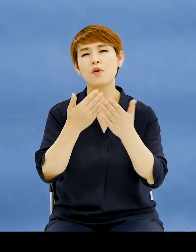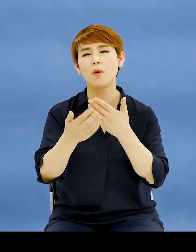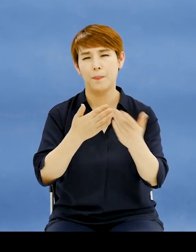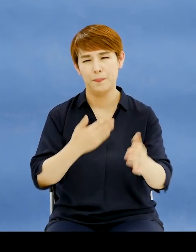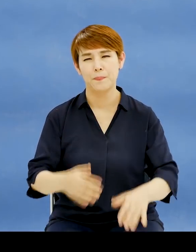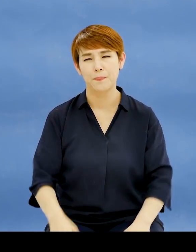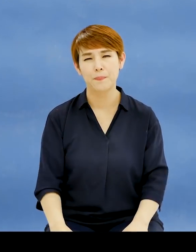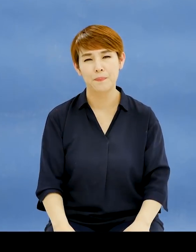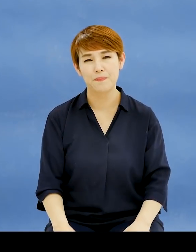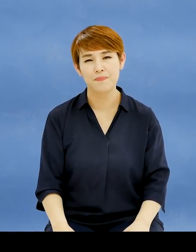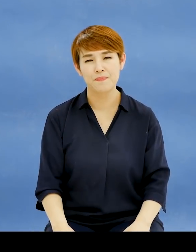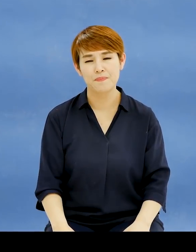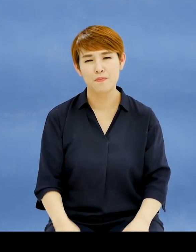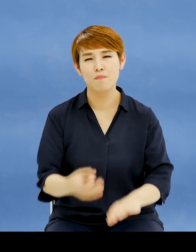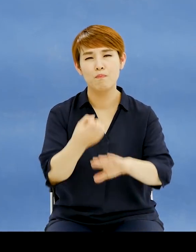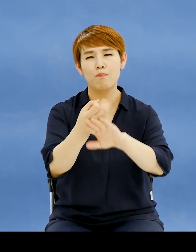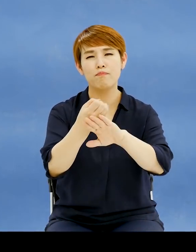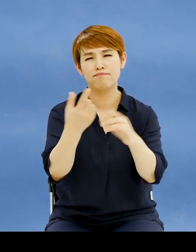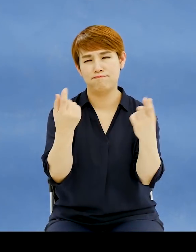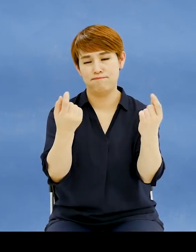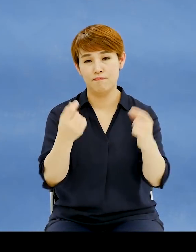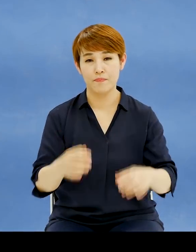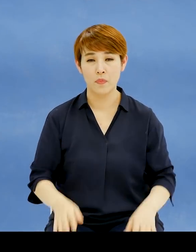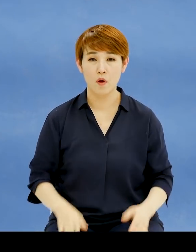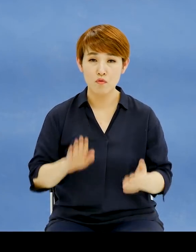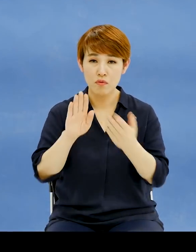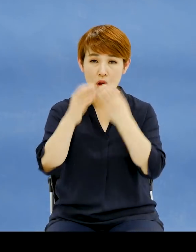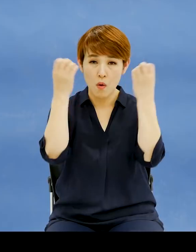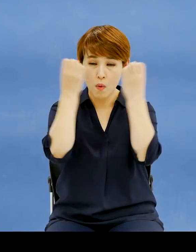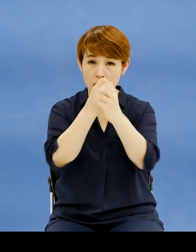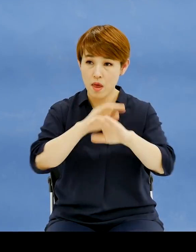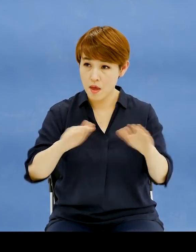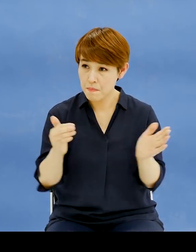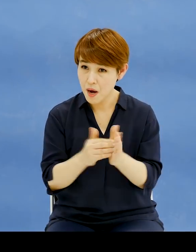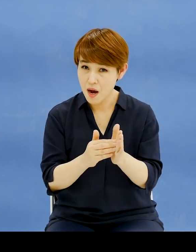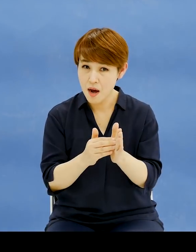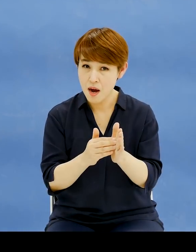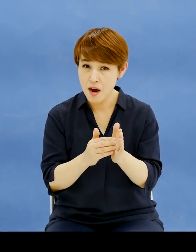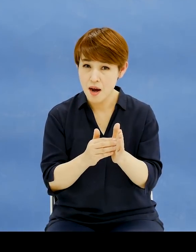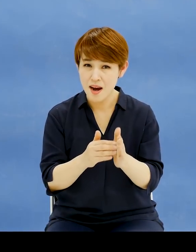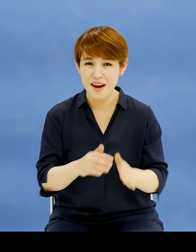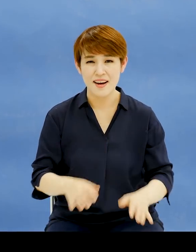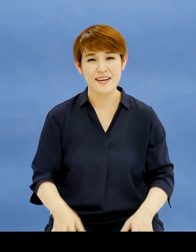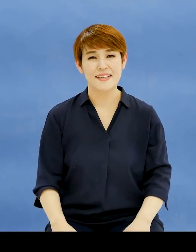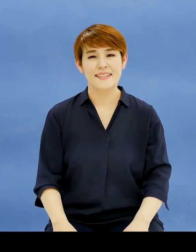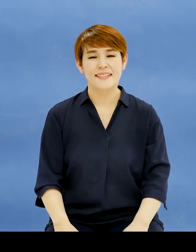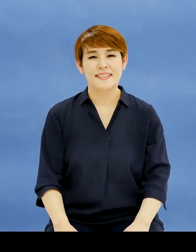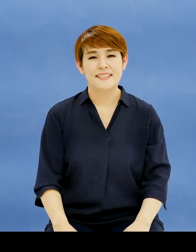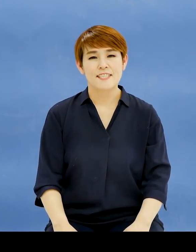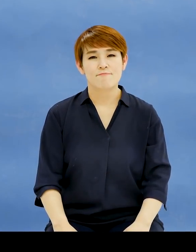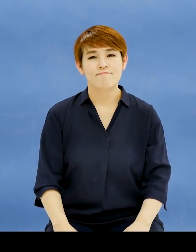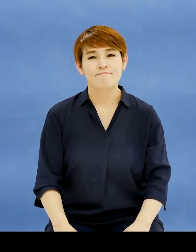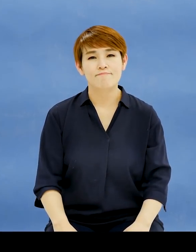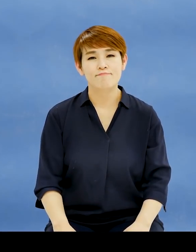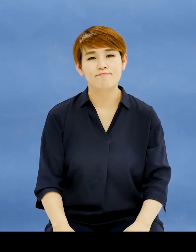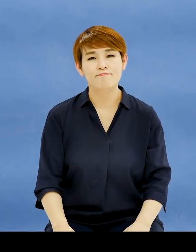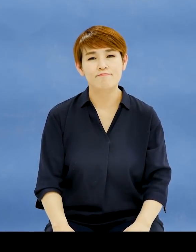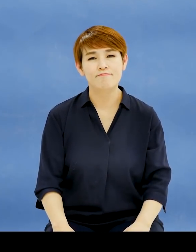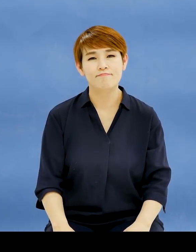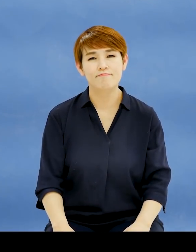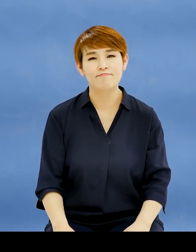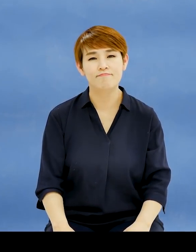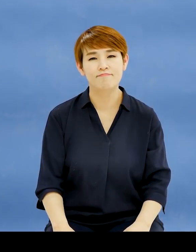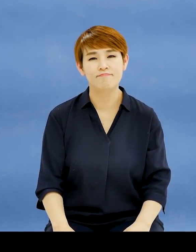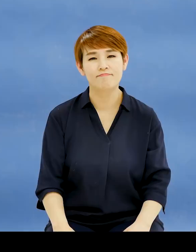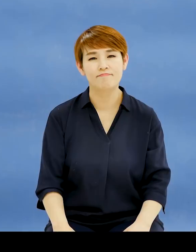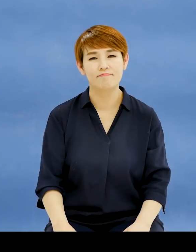정말로 소중한, 정말 제일 보물이 되는 시간. 그 이후에 그 오해의 시선에서 좀 벗어났나요? 어떻게 됐나요?